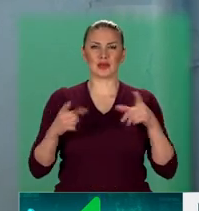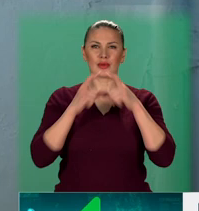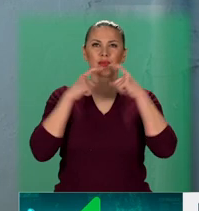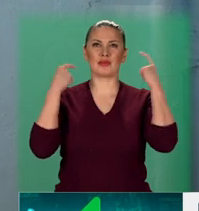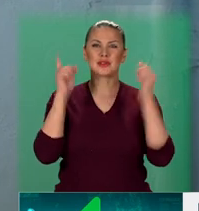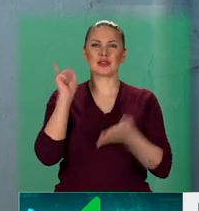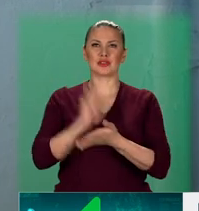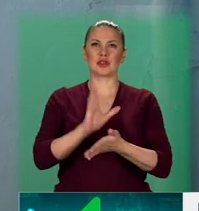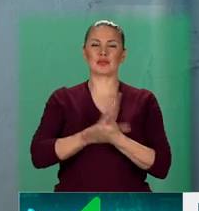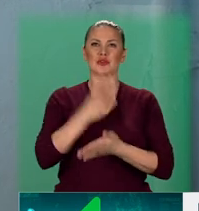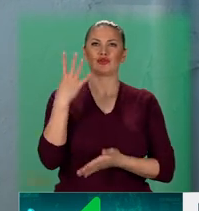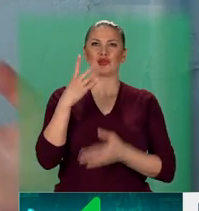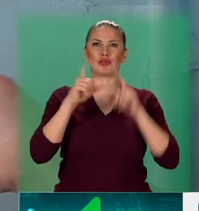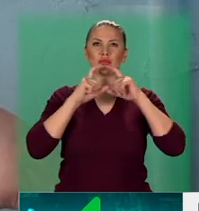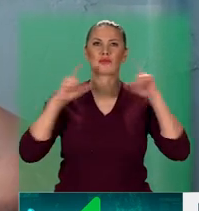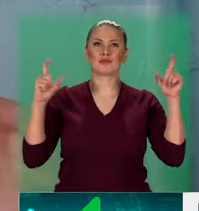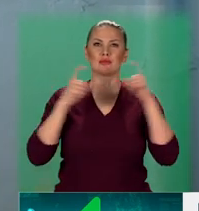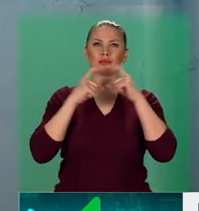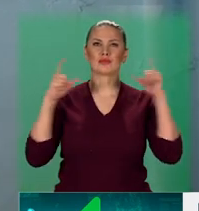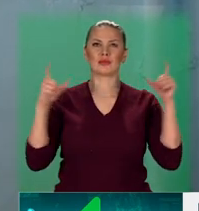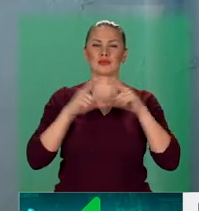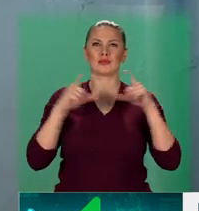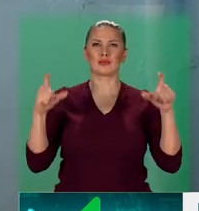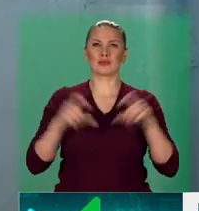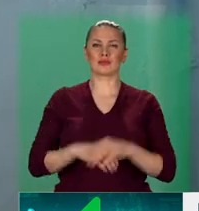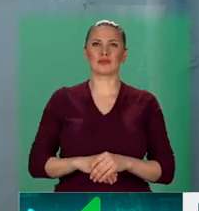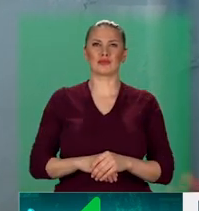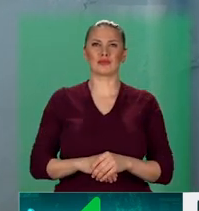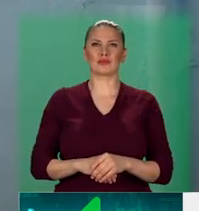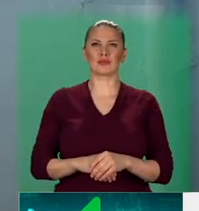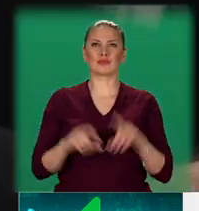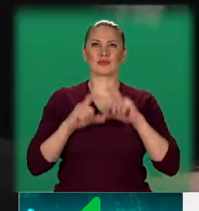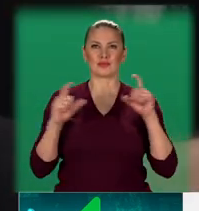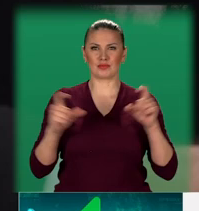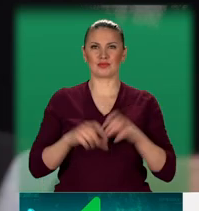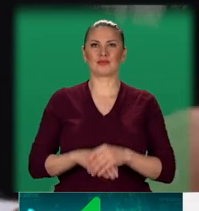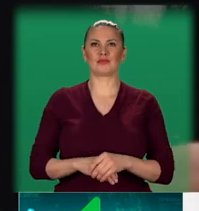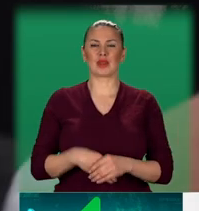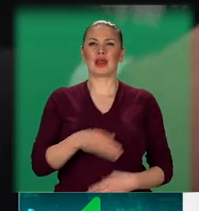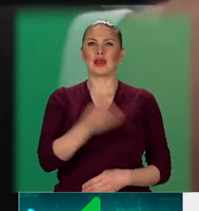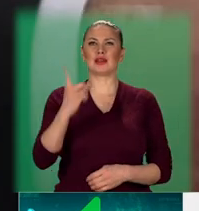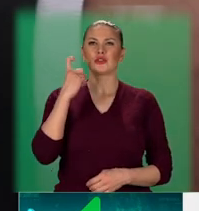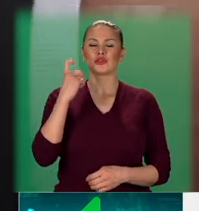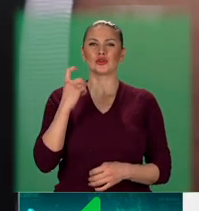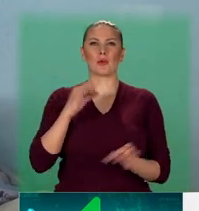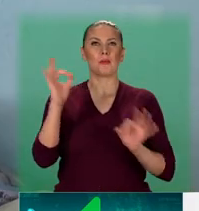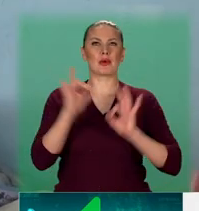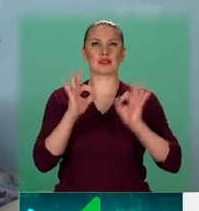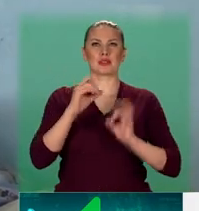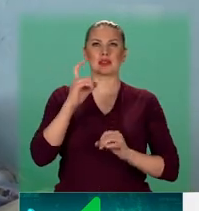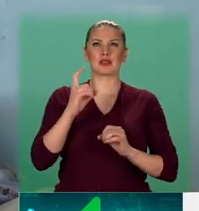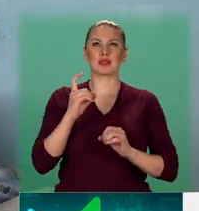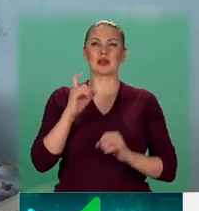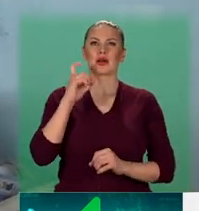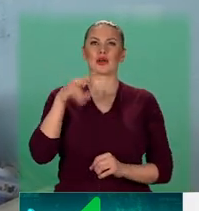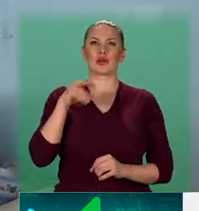быть 4-слойная. Вот эта ткань модополан – это 100% хлопок. Соответственно, она уже является